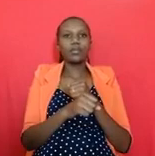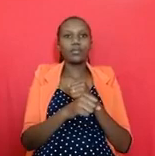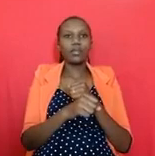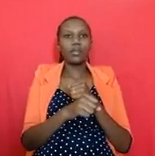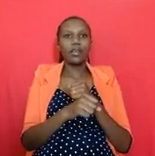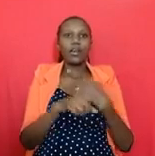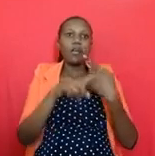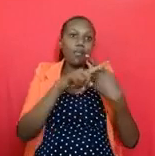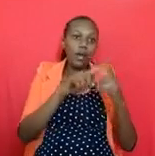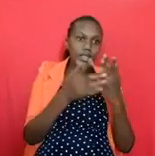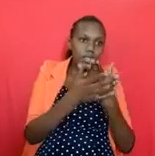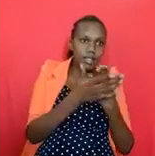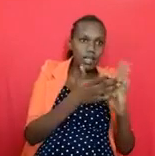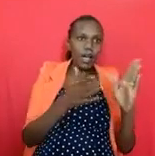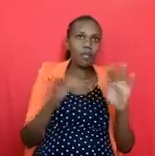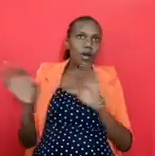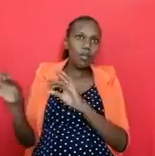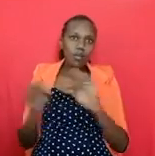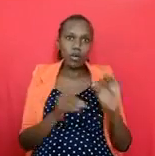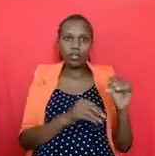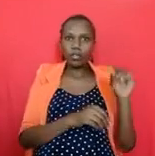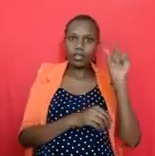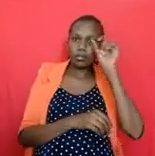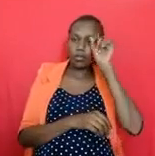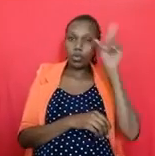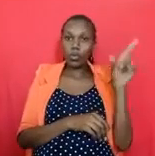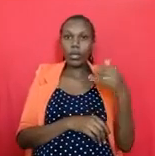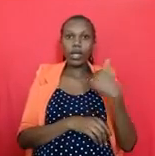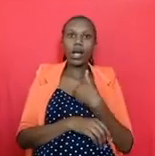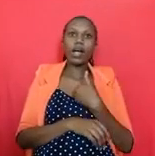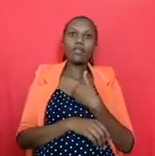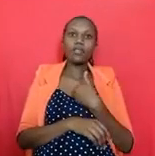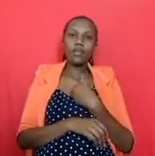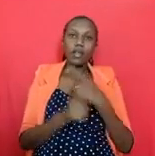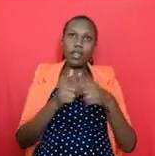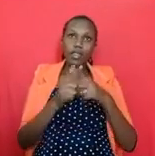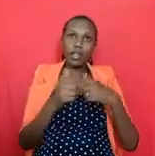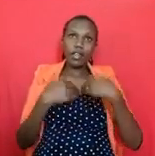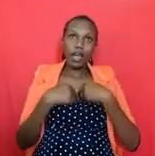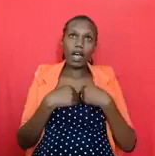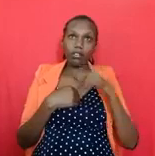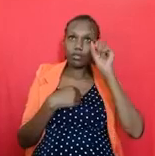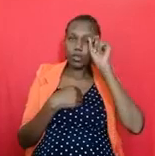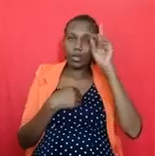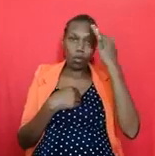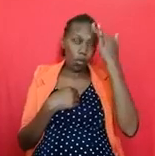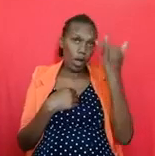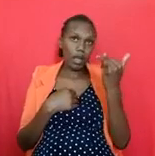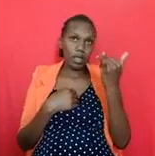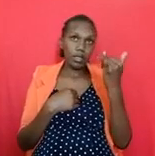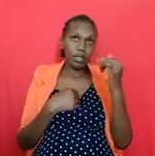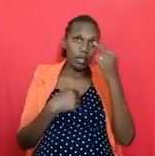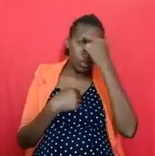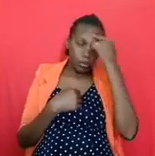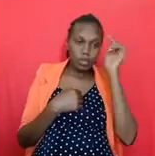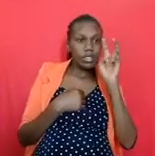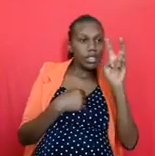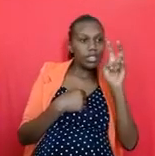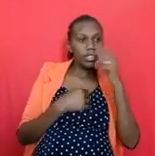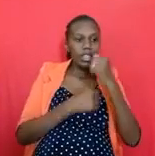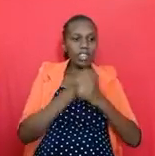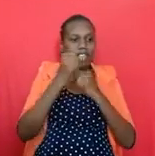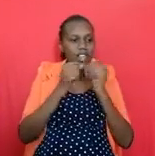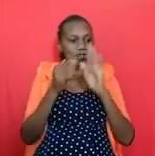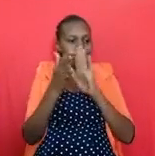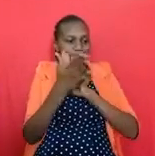no ni kuri marugirie meritho na marugagia me maitho tondu maroraga mwaka